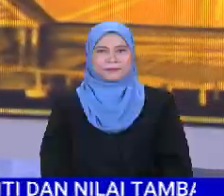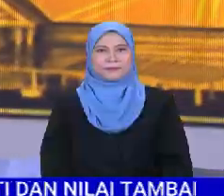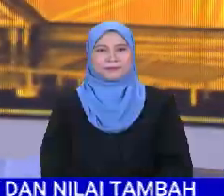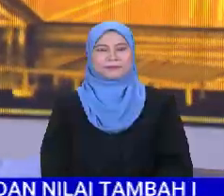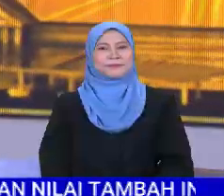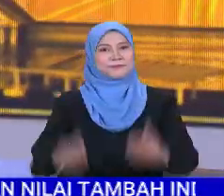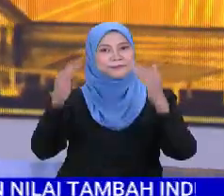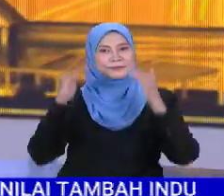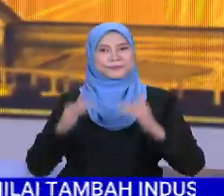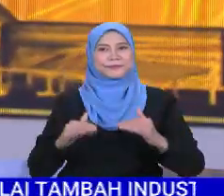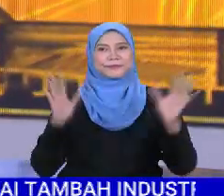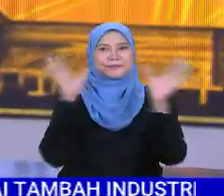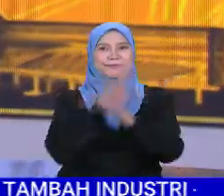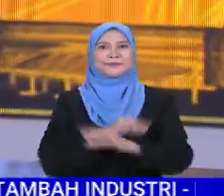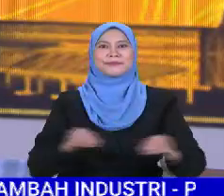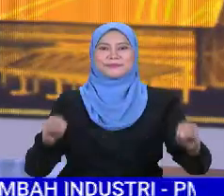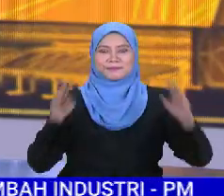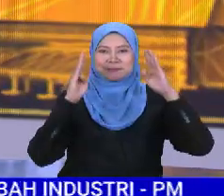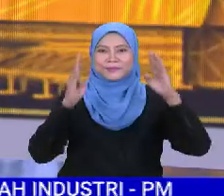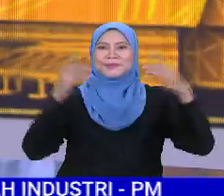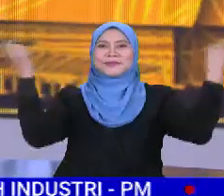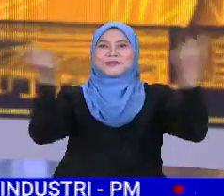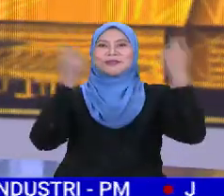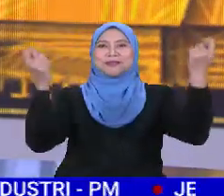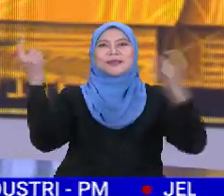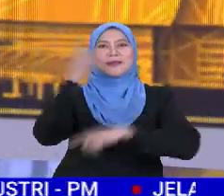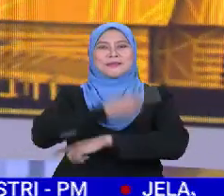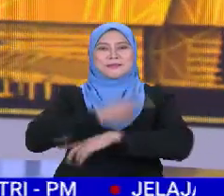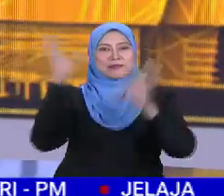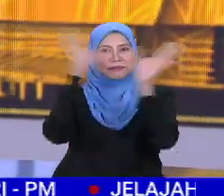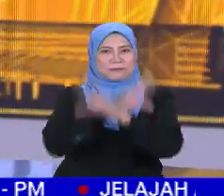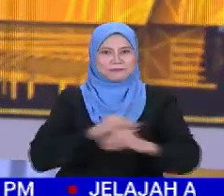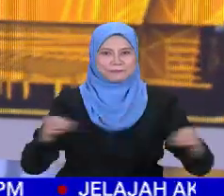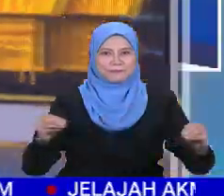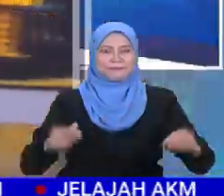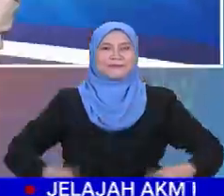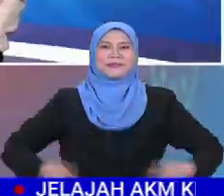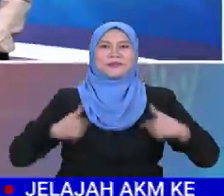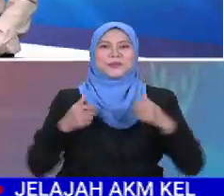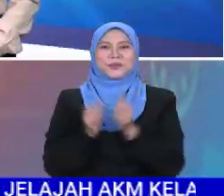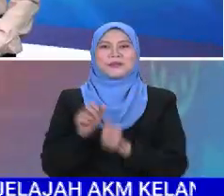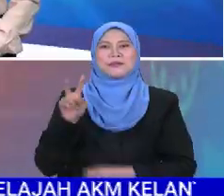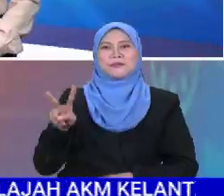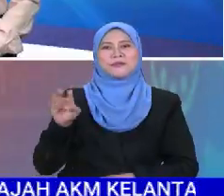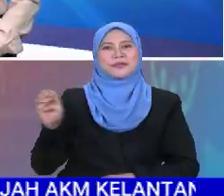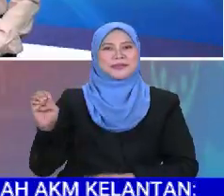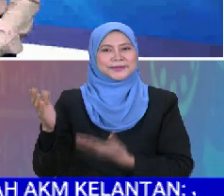Seterusnya kita ke Bumi Kenyalang dengan fokus sambutan Hari Sarawak. Untuk itu kita langsung bersama Vanessa Marin di